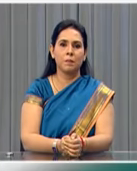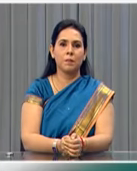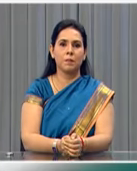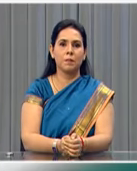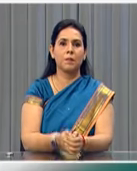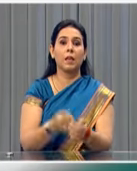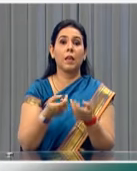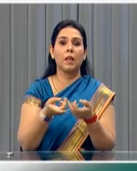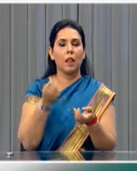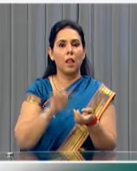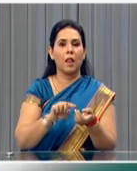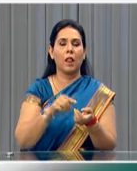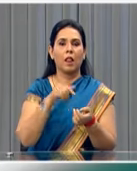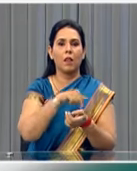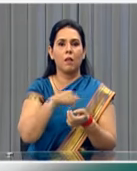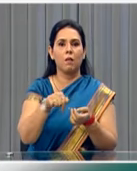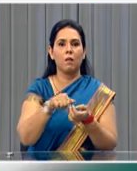और इसलिए